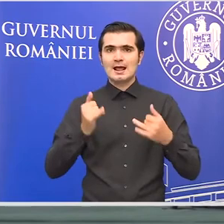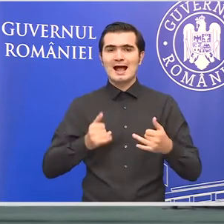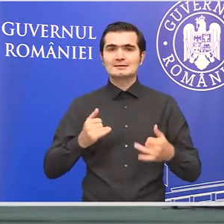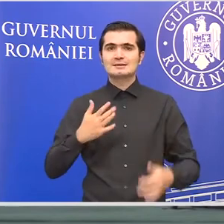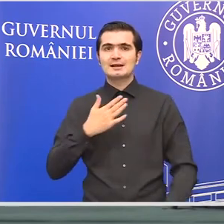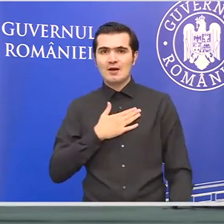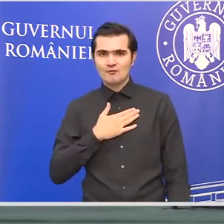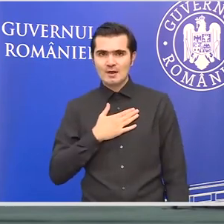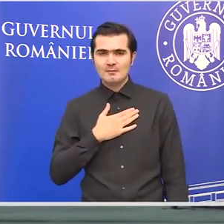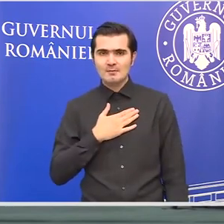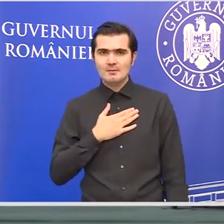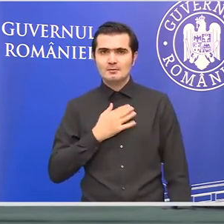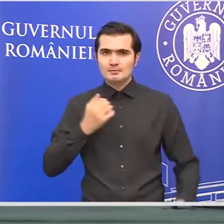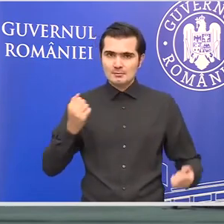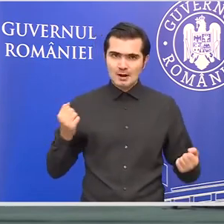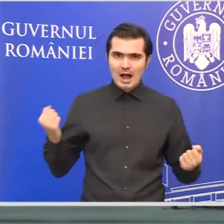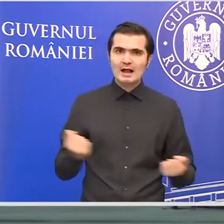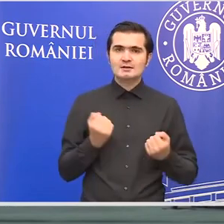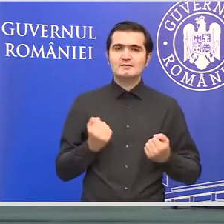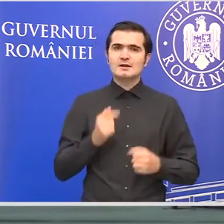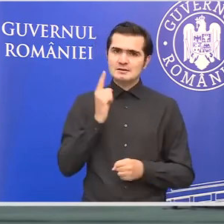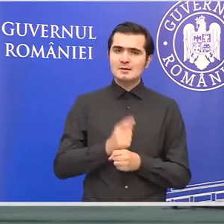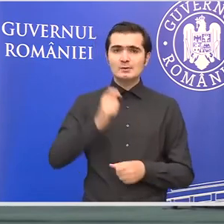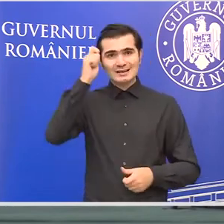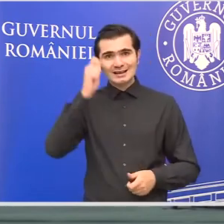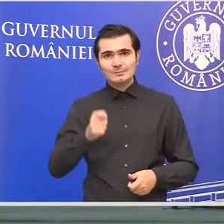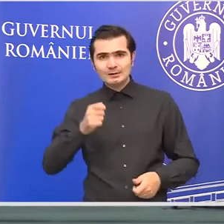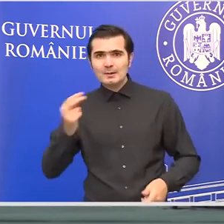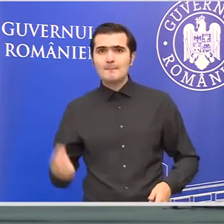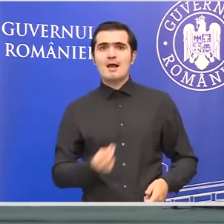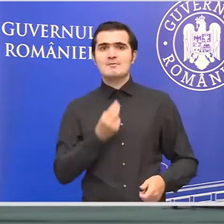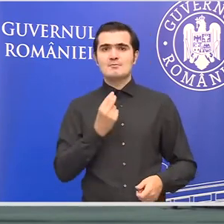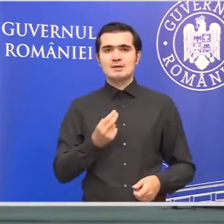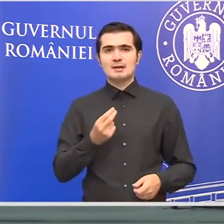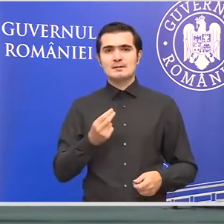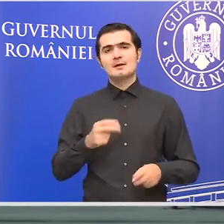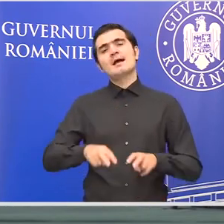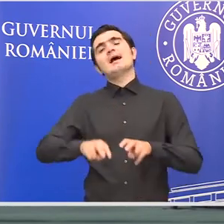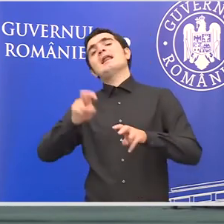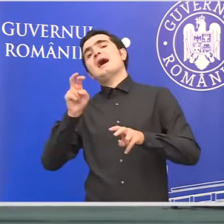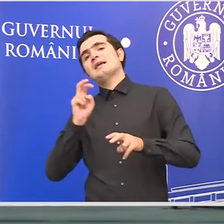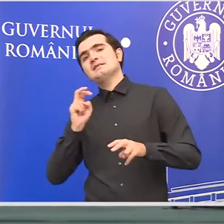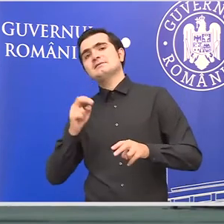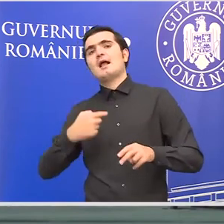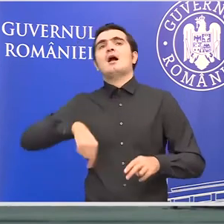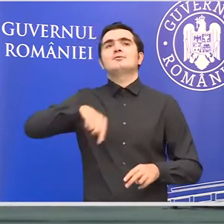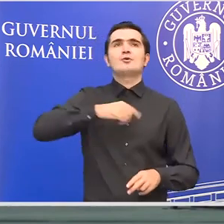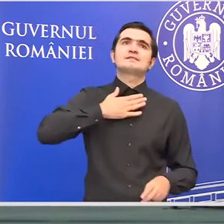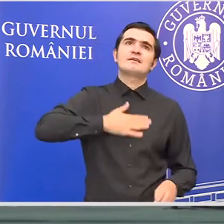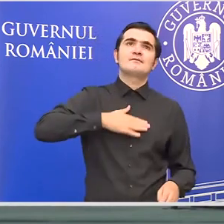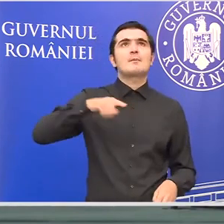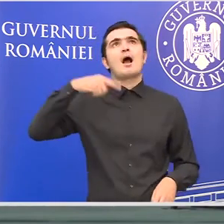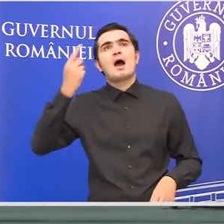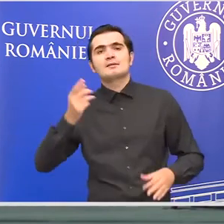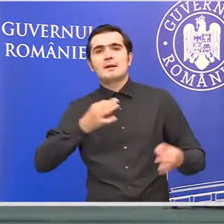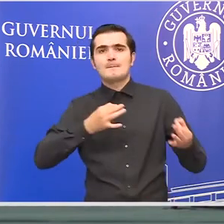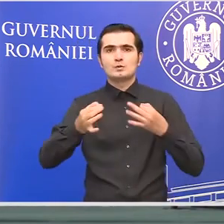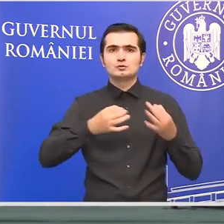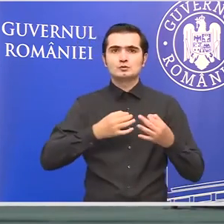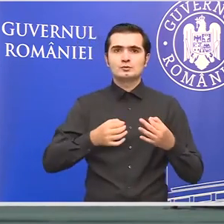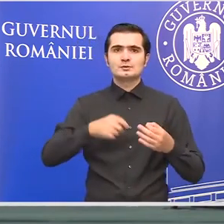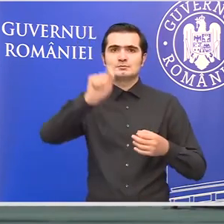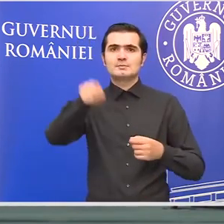active să le respectăm mai bine. Înainte de a ne dori alt tip de măsuri cu